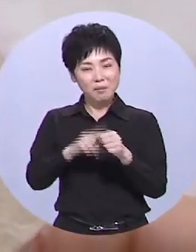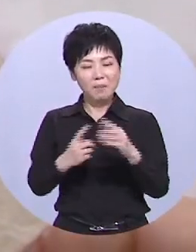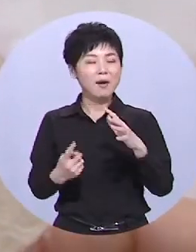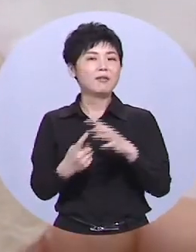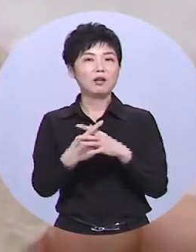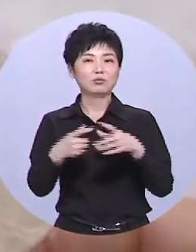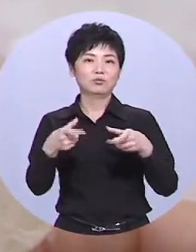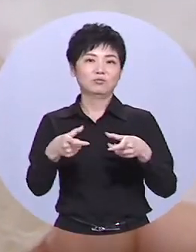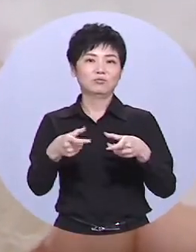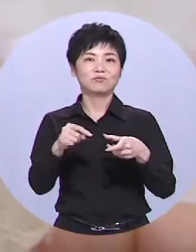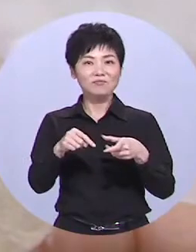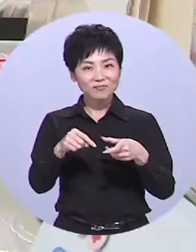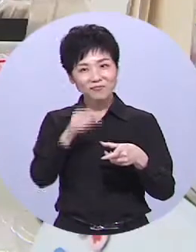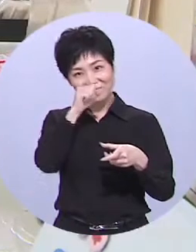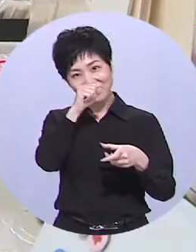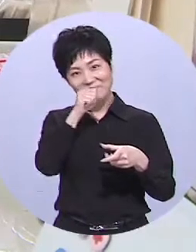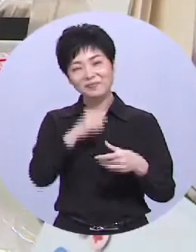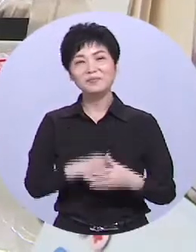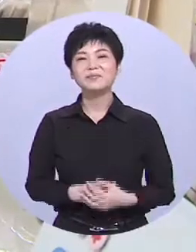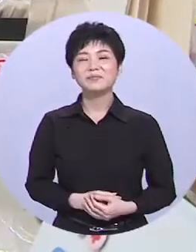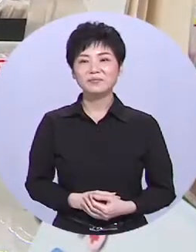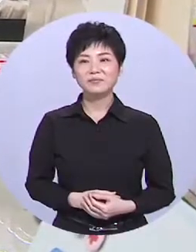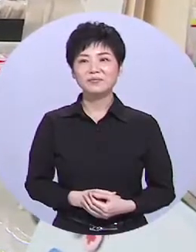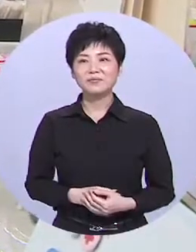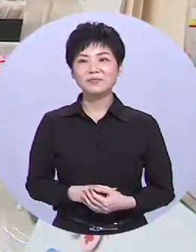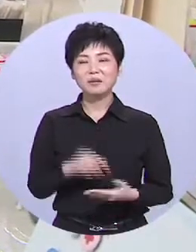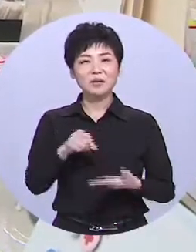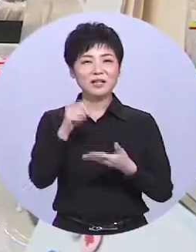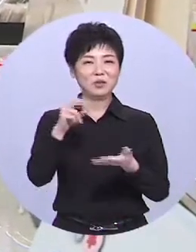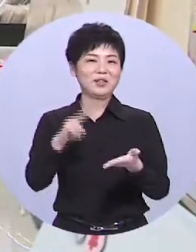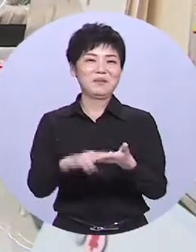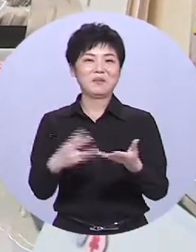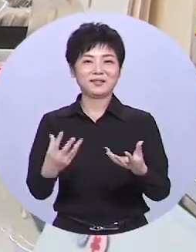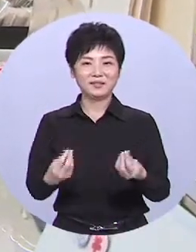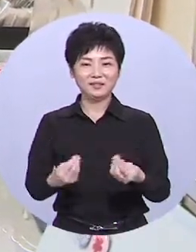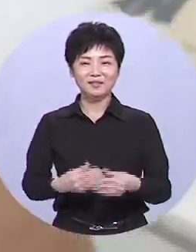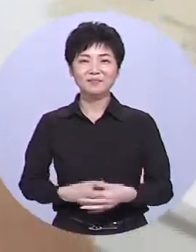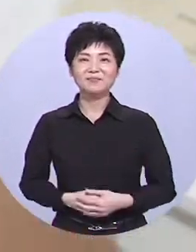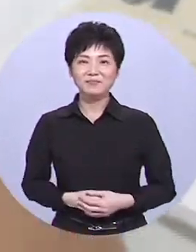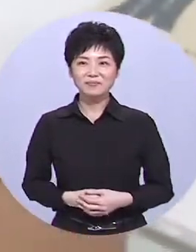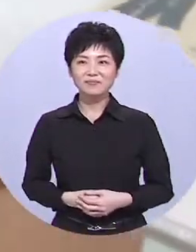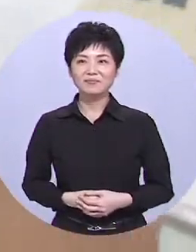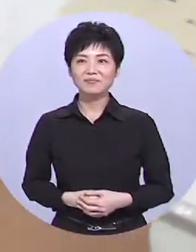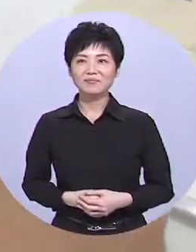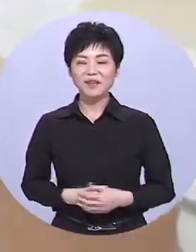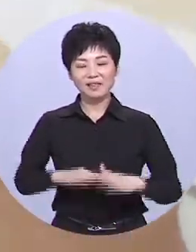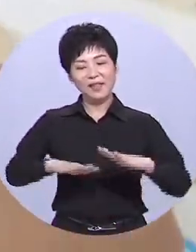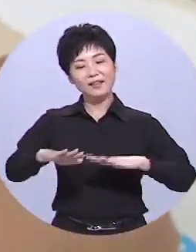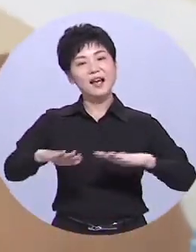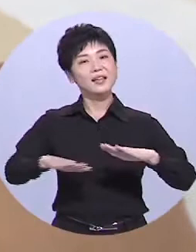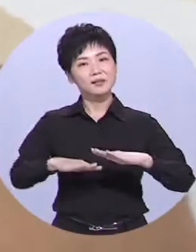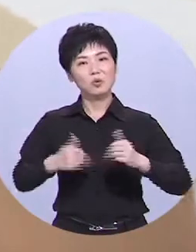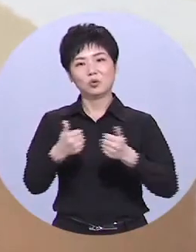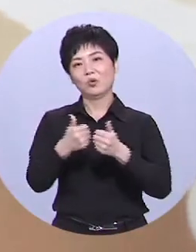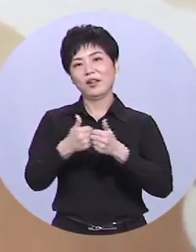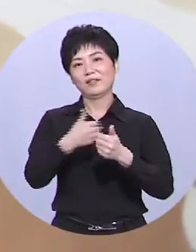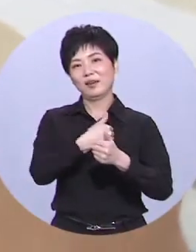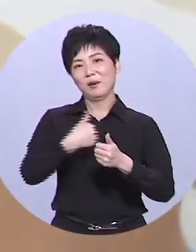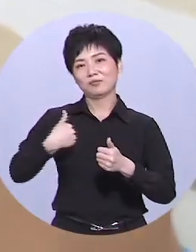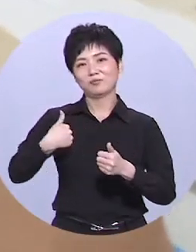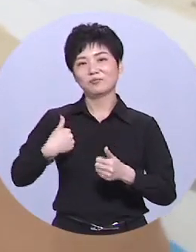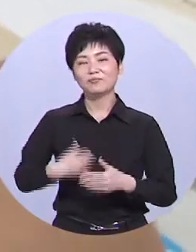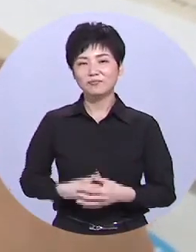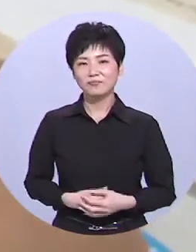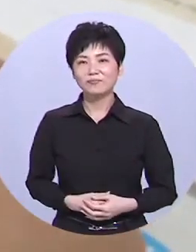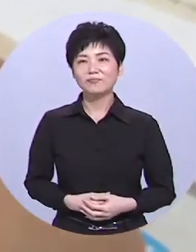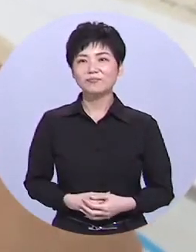。ということで師匠への贈り物は名刺にしました。名刺のデザインについて真剣に相談しまし